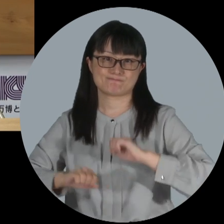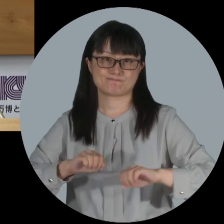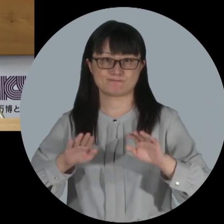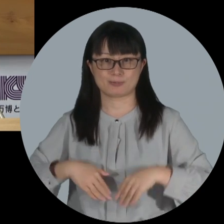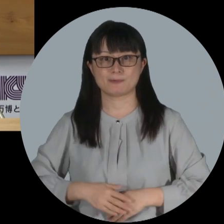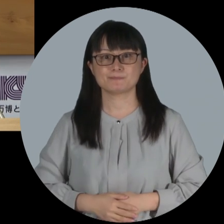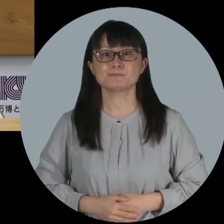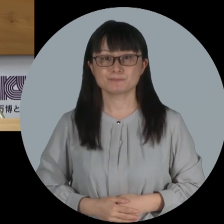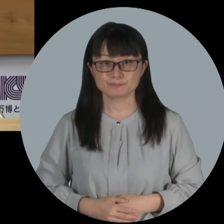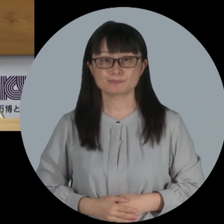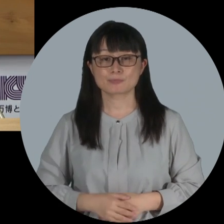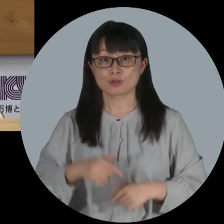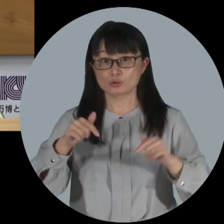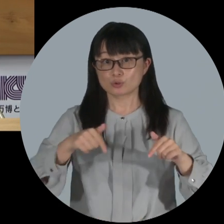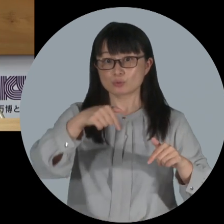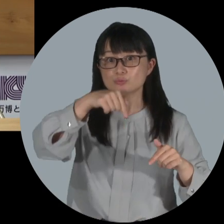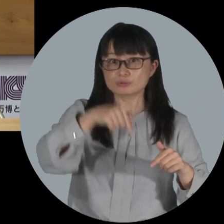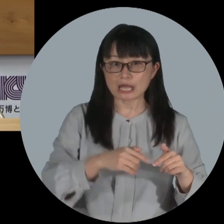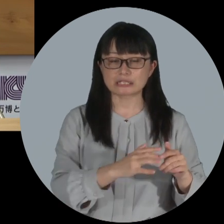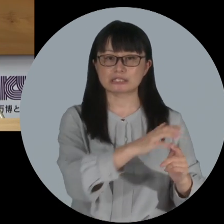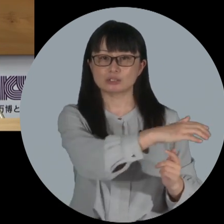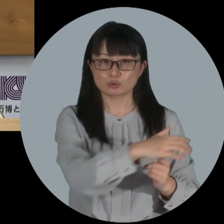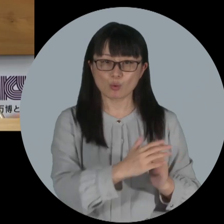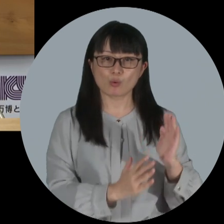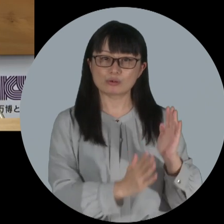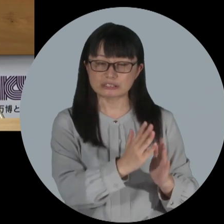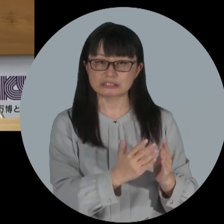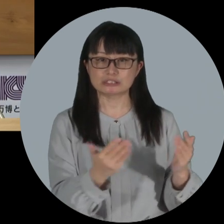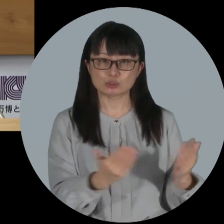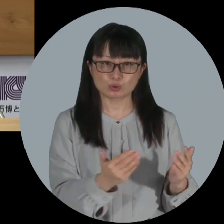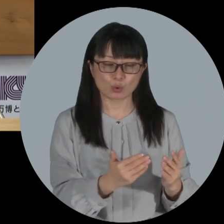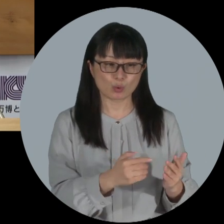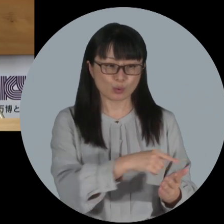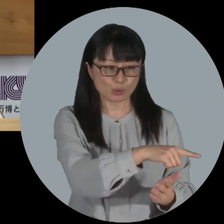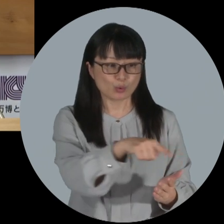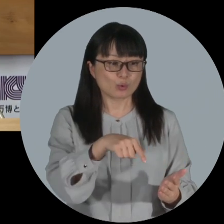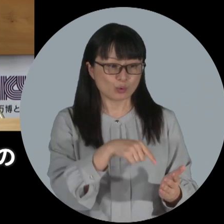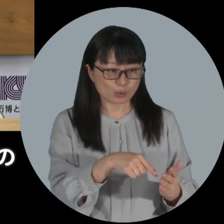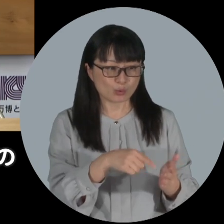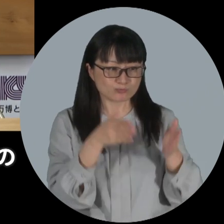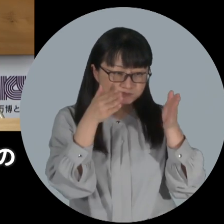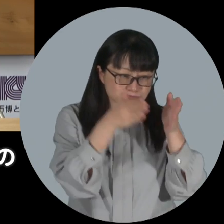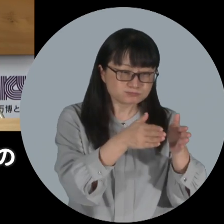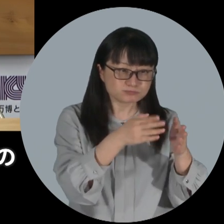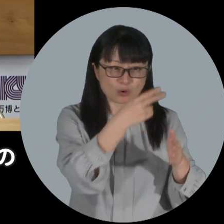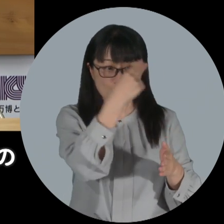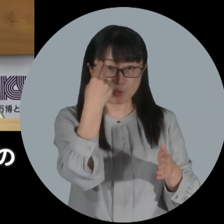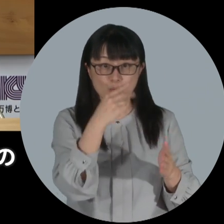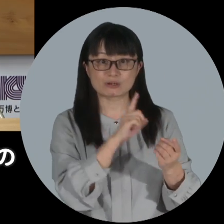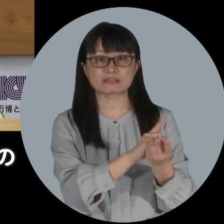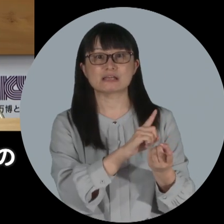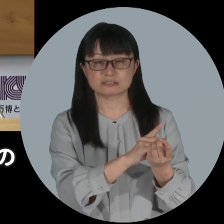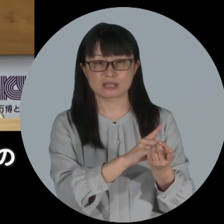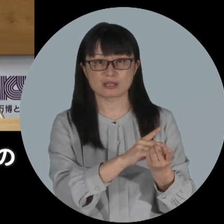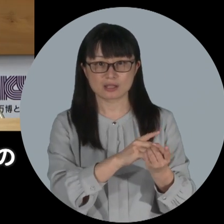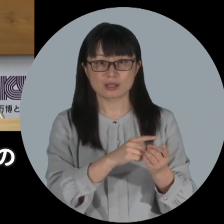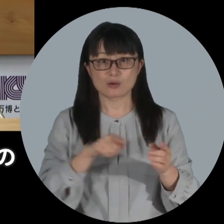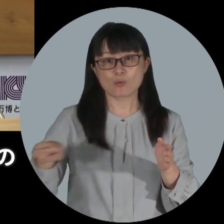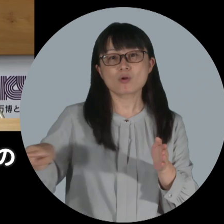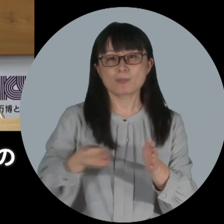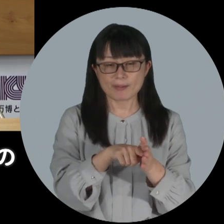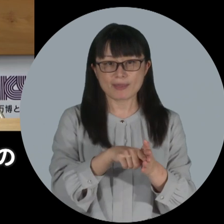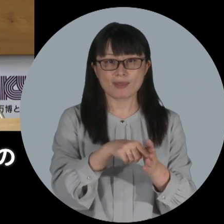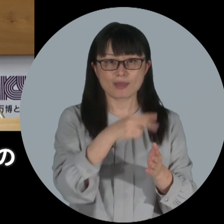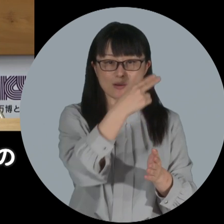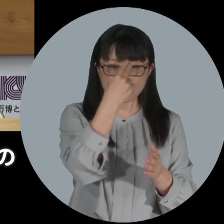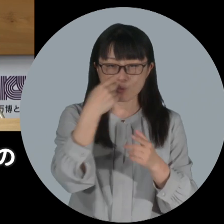で府内には農林業分野に特色を持つ府立高校がありまして、これまでから府立大学との広大連携の取